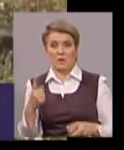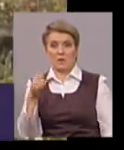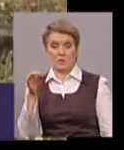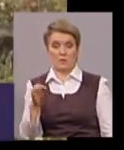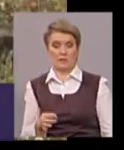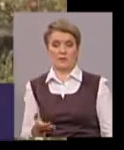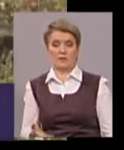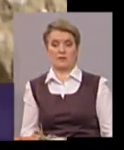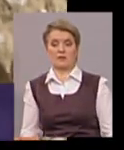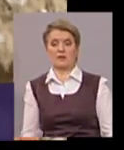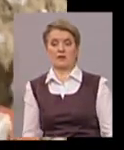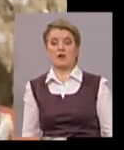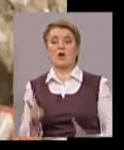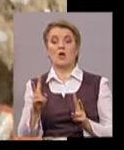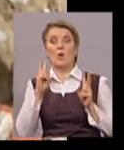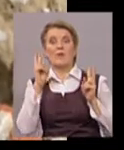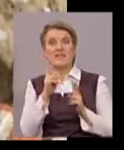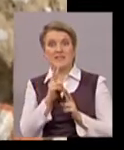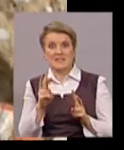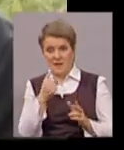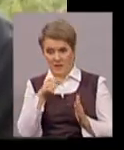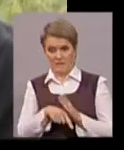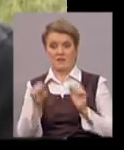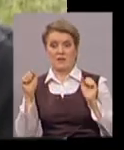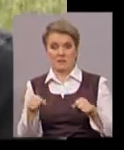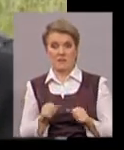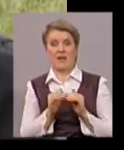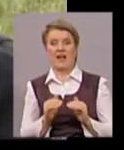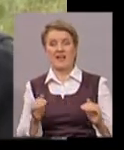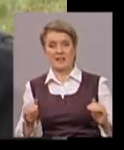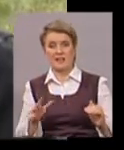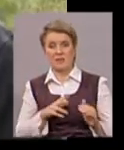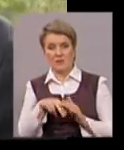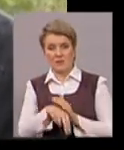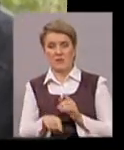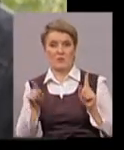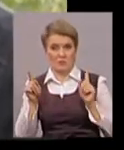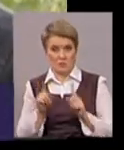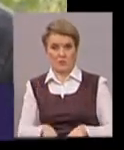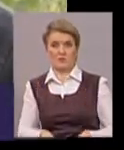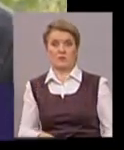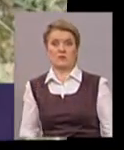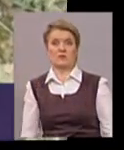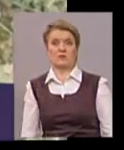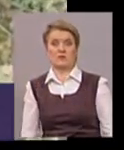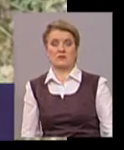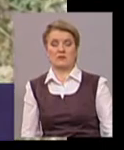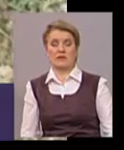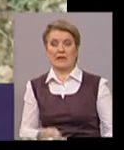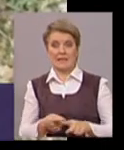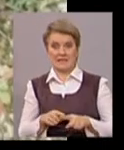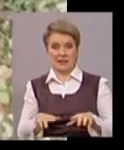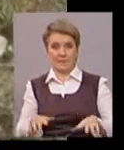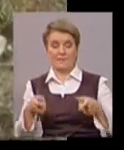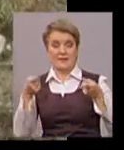стопроцентна. Ну, хто не знає, може трапити. Всяк буває. Діти ходять по гриби також. Всі ходять. Це місце